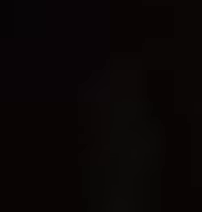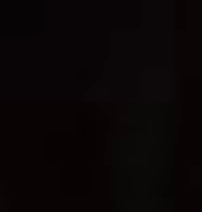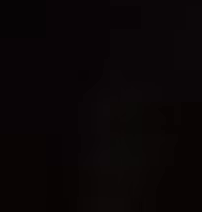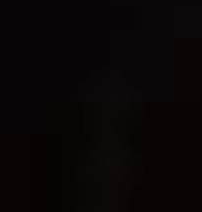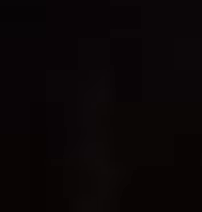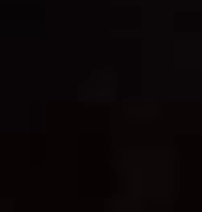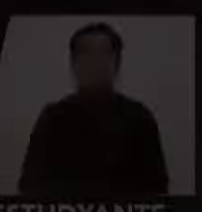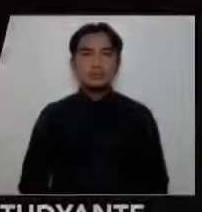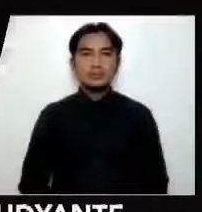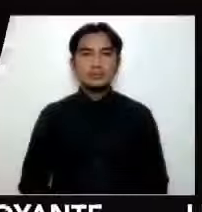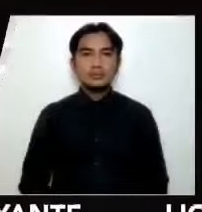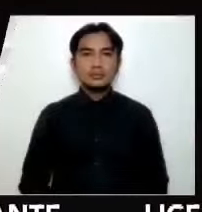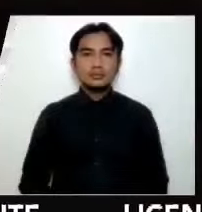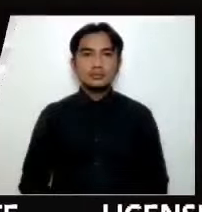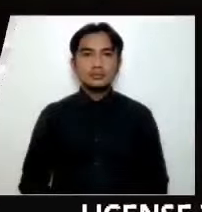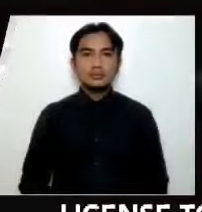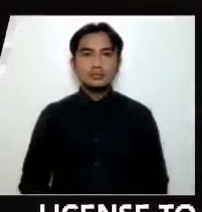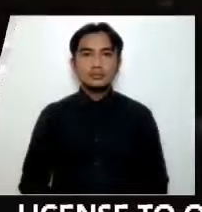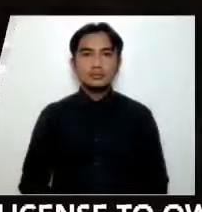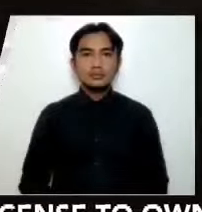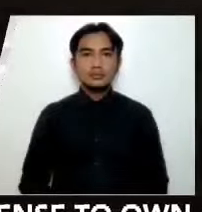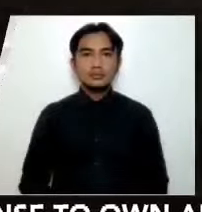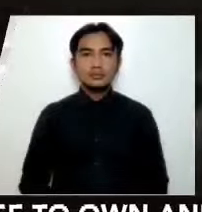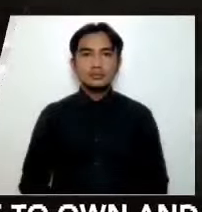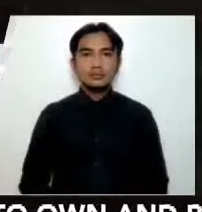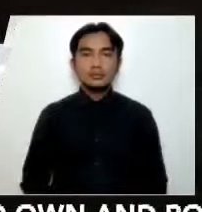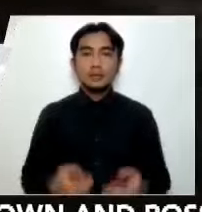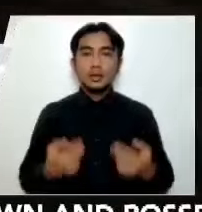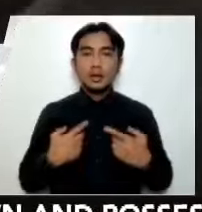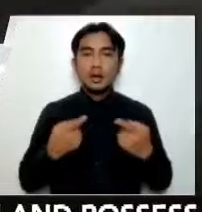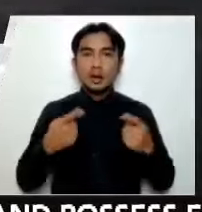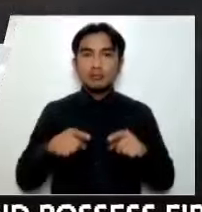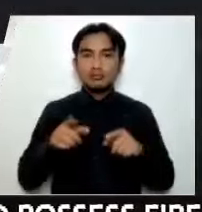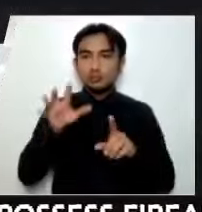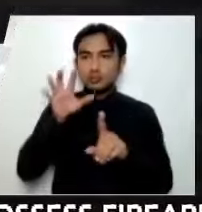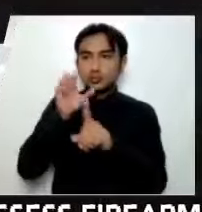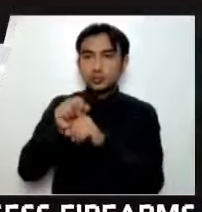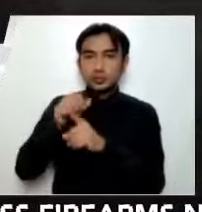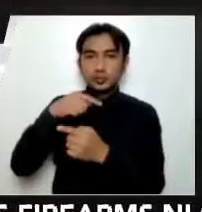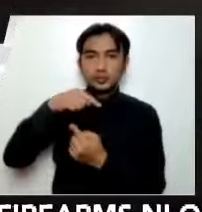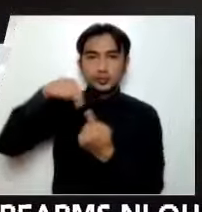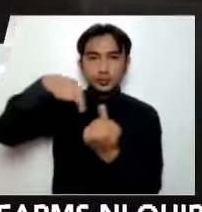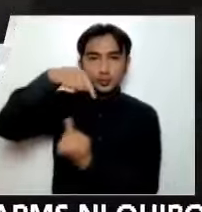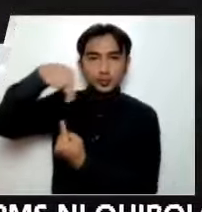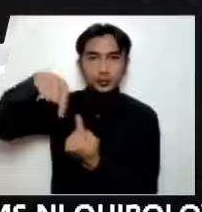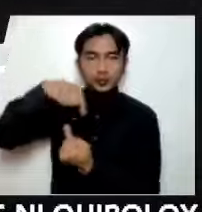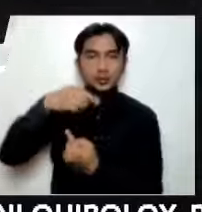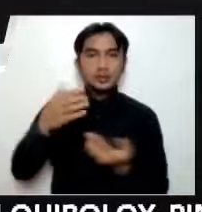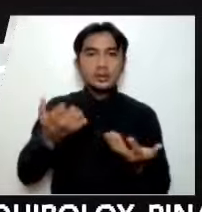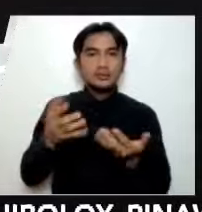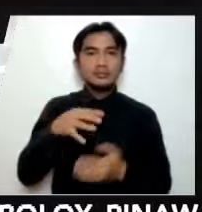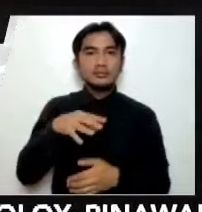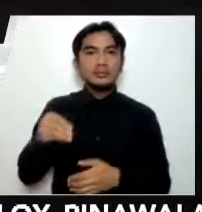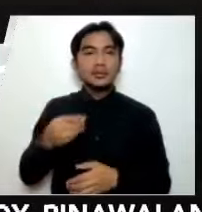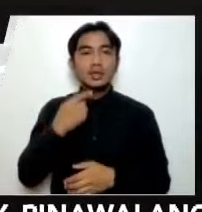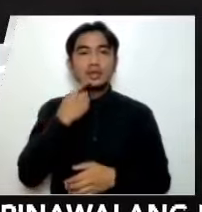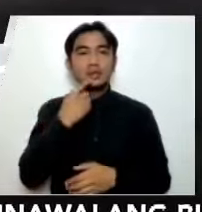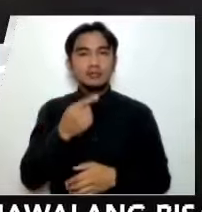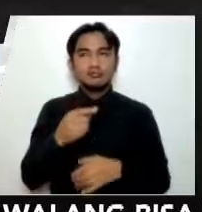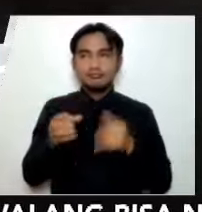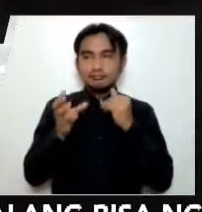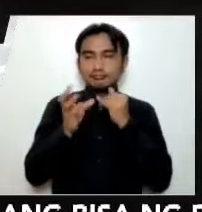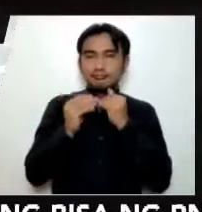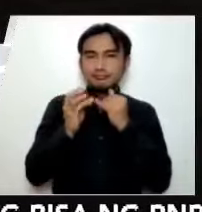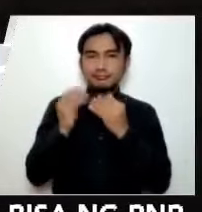news nanalasa ang isang ipo-ipo sa bayay ng Alcala sa Cagayan kwento ng uploader sinabayan ng